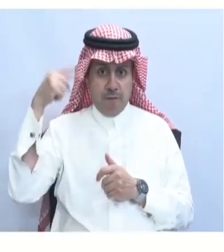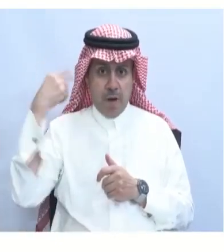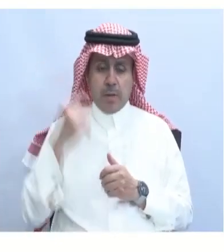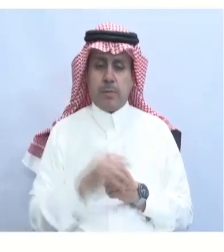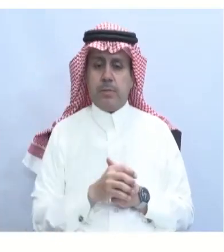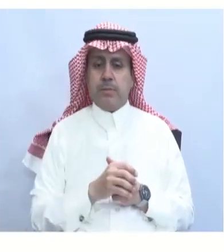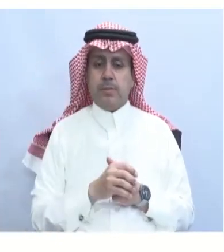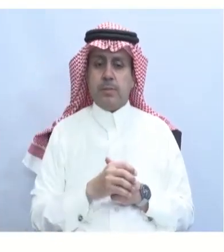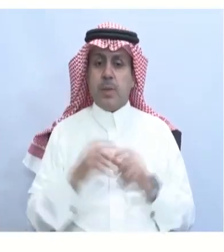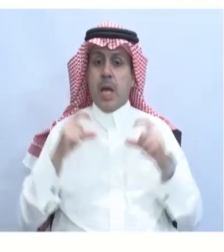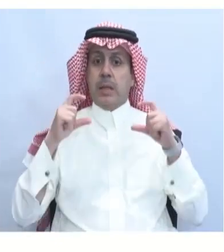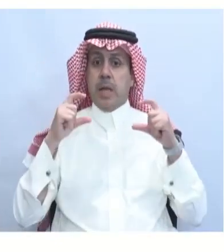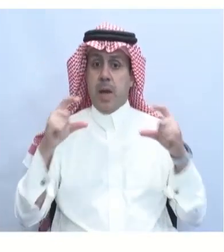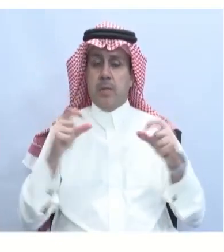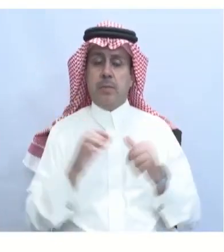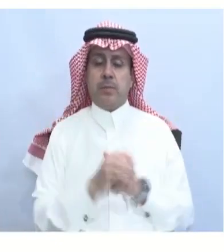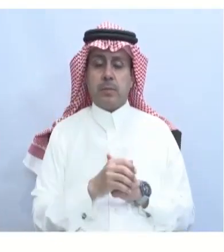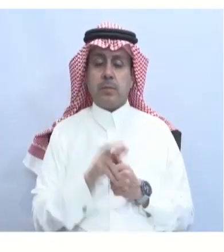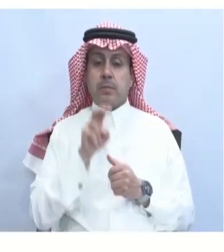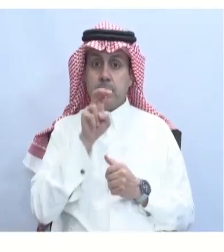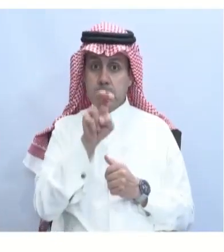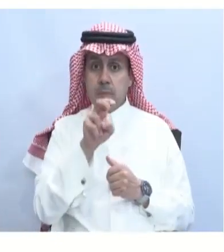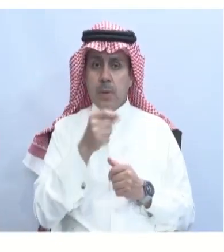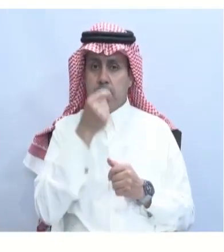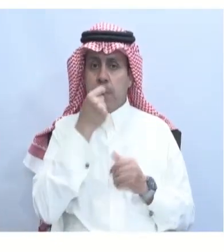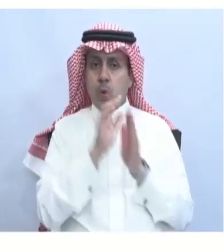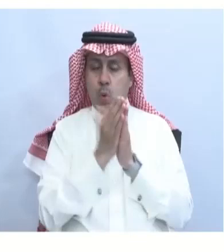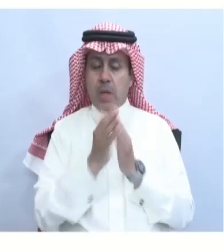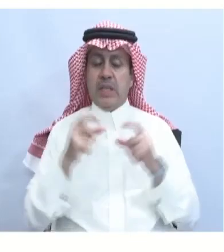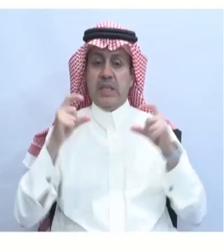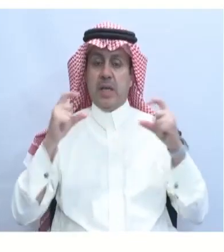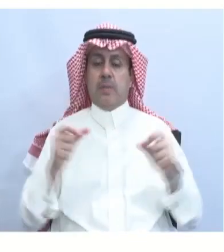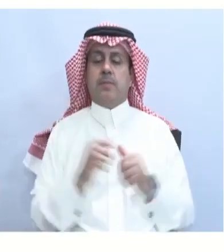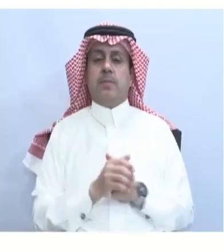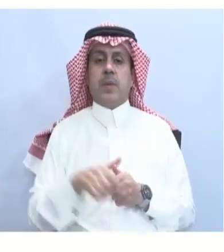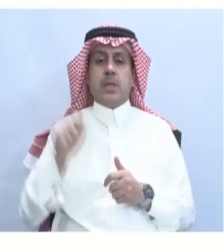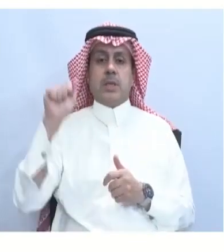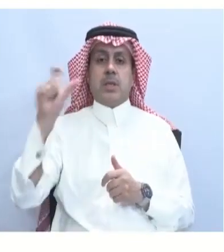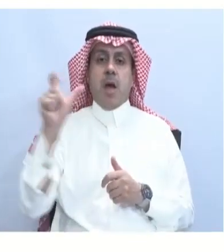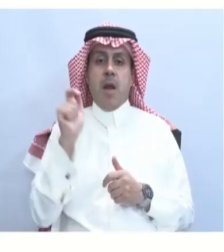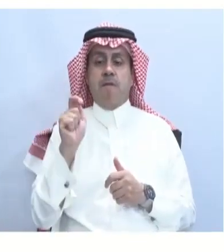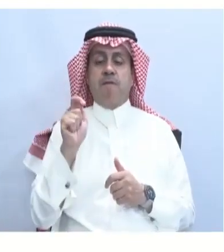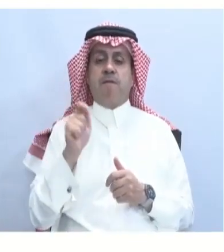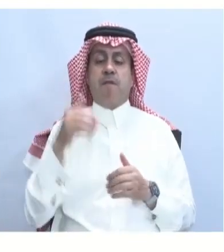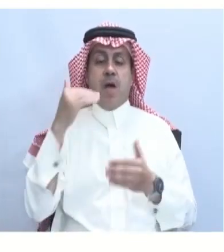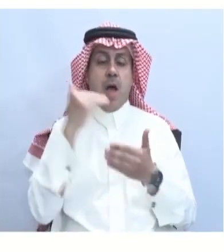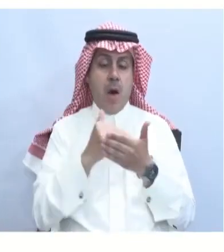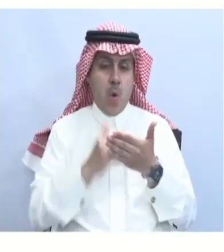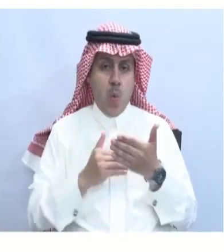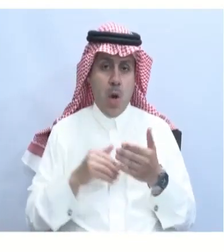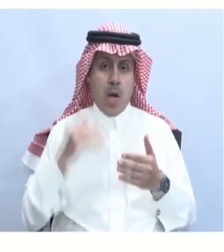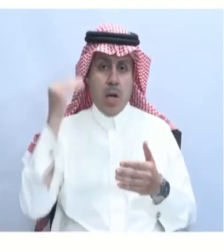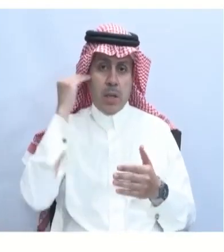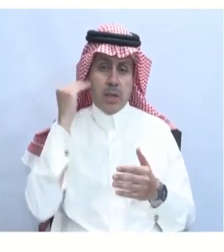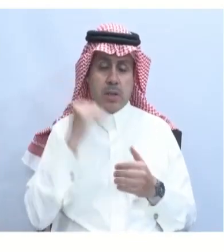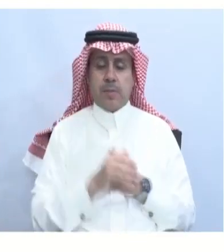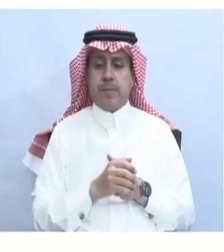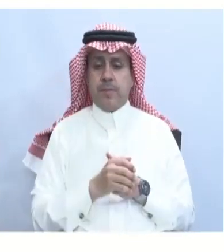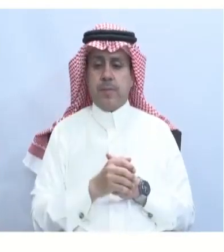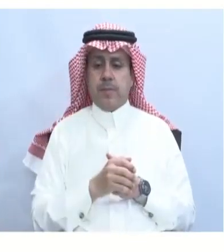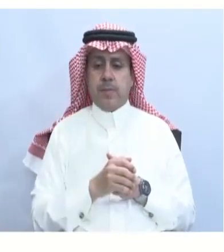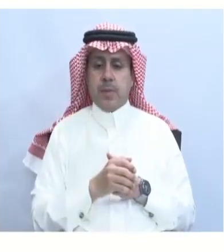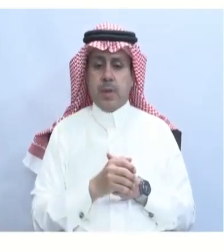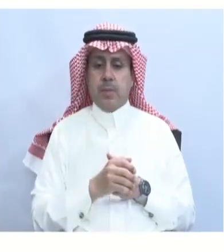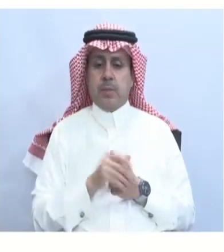معي الادله التي امامك على الشاشه ثم صنف انواع النساء في العده حسب ما